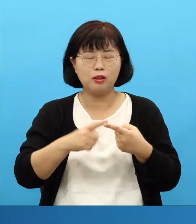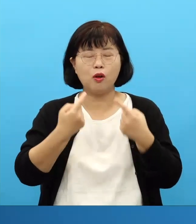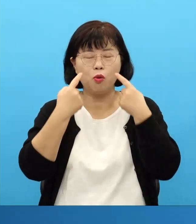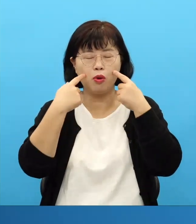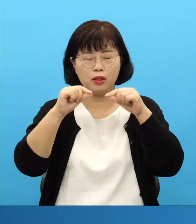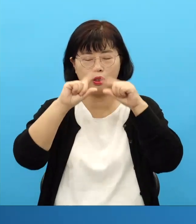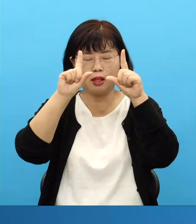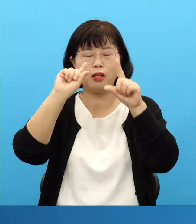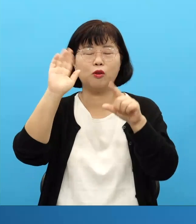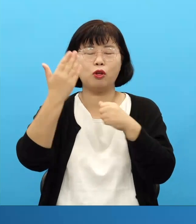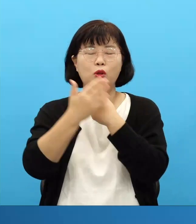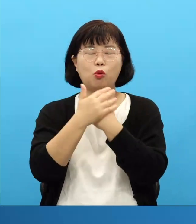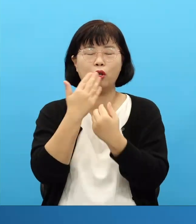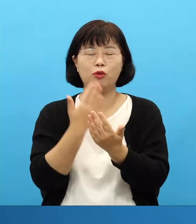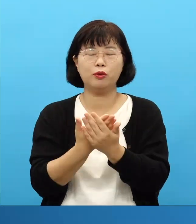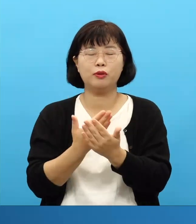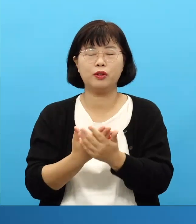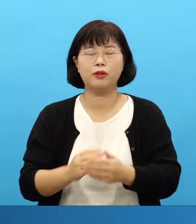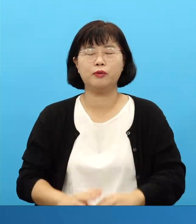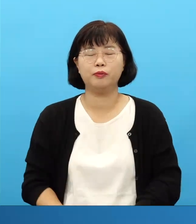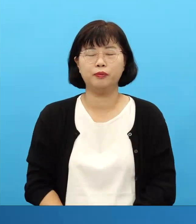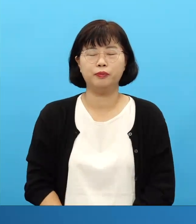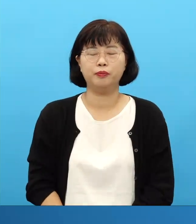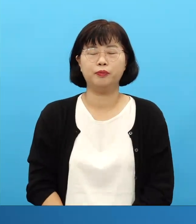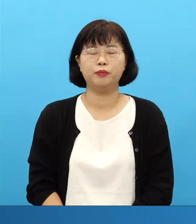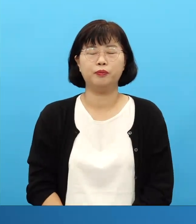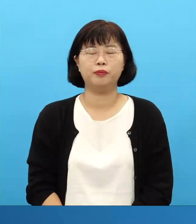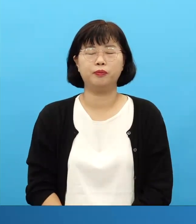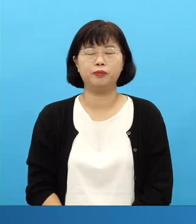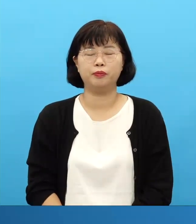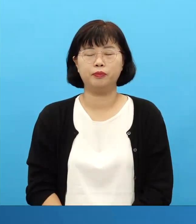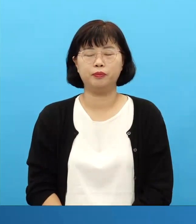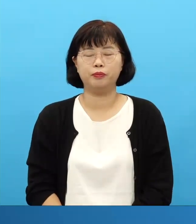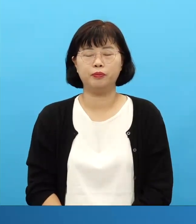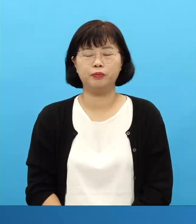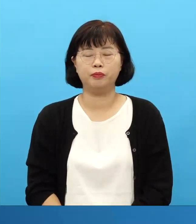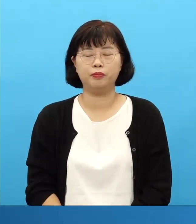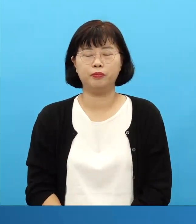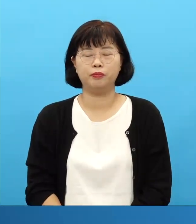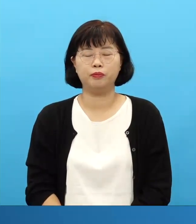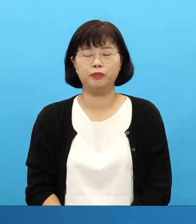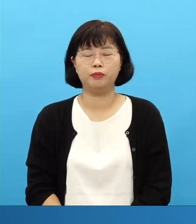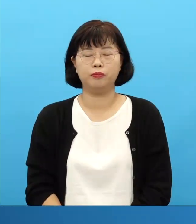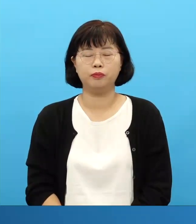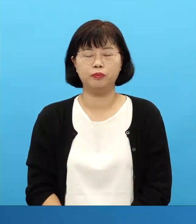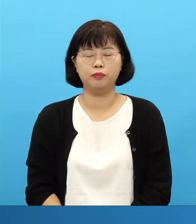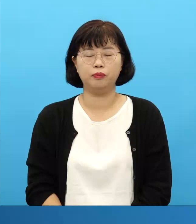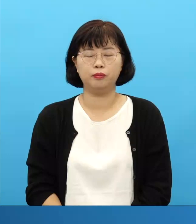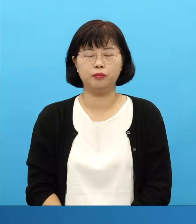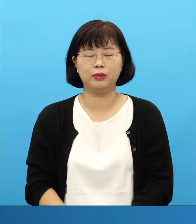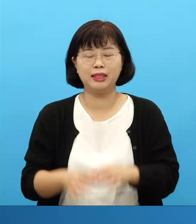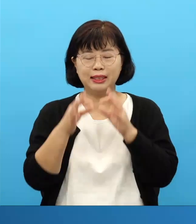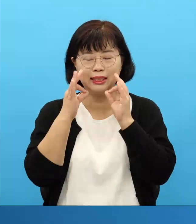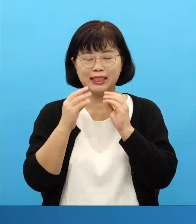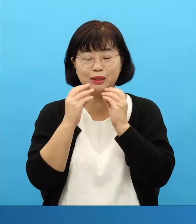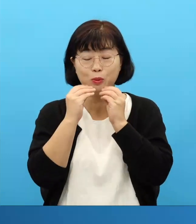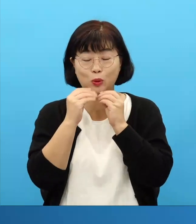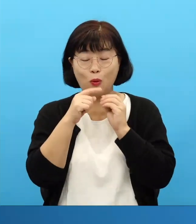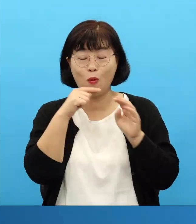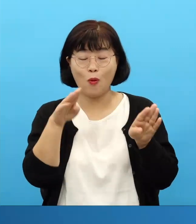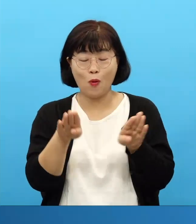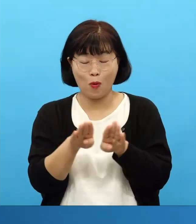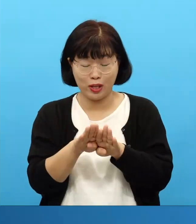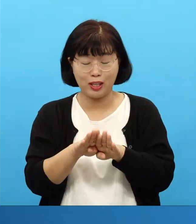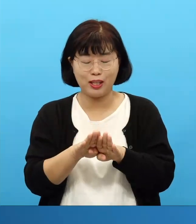to be proclaimed and seek the necessity, inevitability, and absoluteness of industrial missions. 금토일 시대를 통해